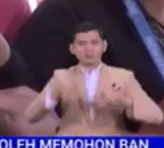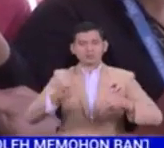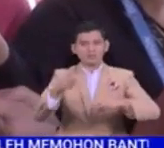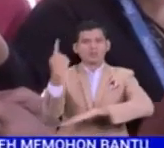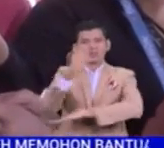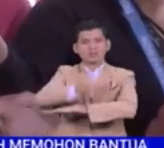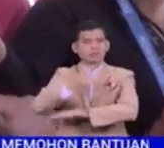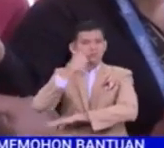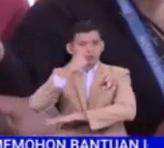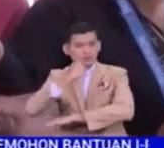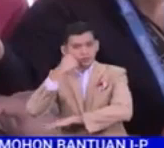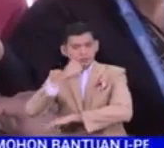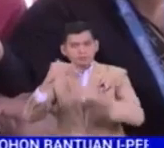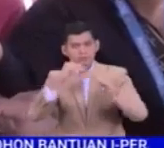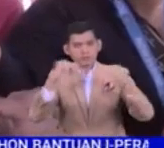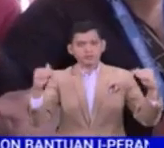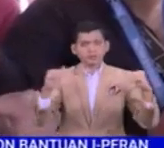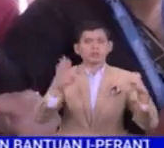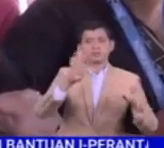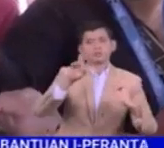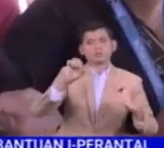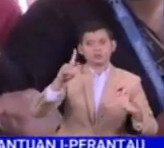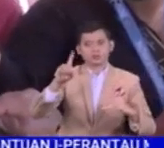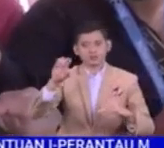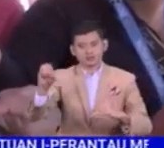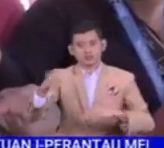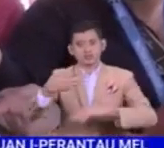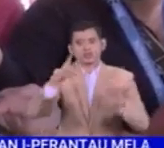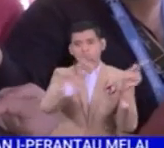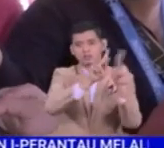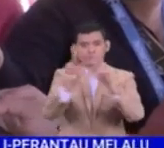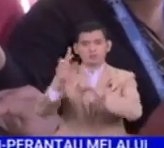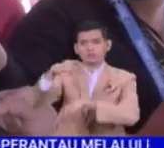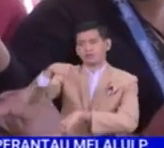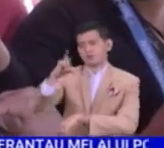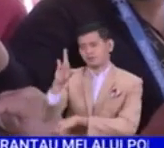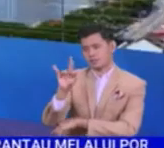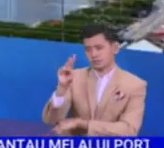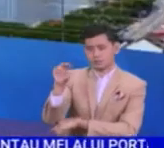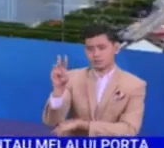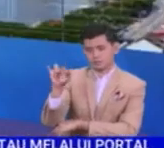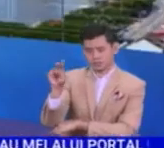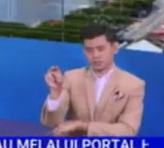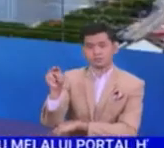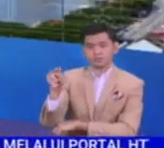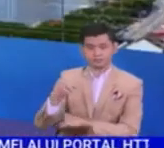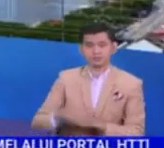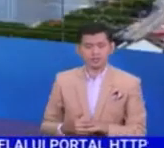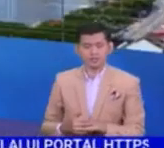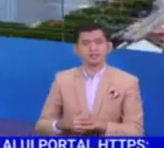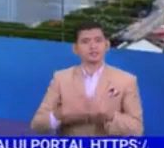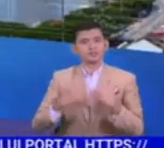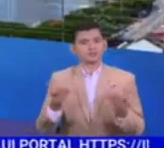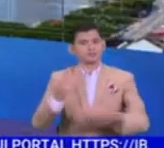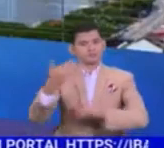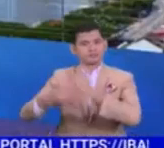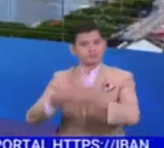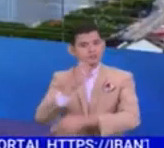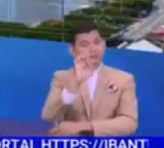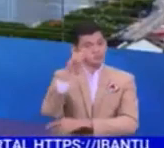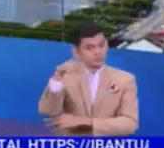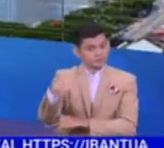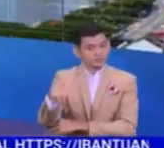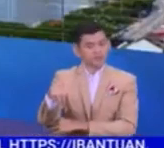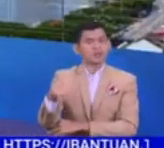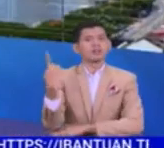Hari Wanita Punca Borneo di Kampung Beratan Padawan. Asing yang khasnya di sektor ladang. Saudara, prosedur operasi